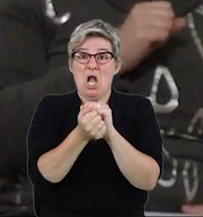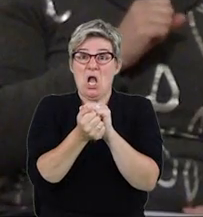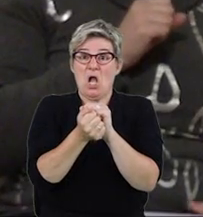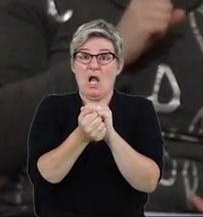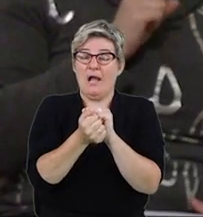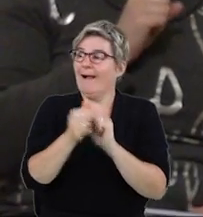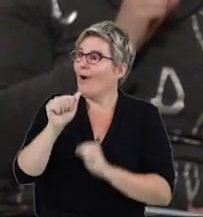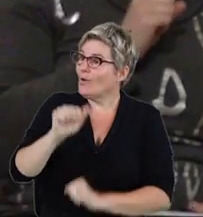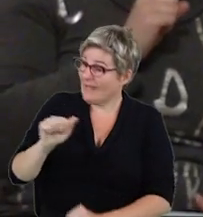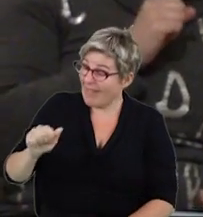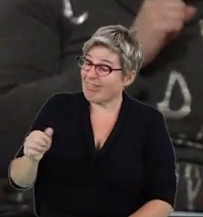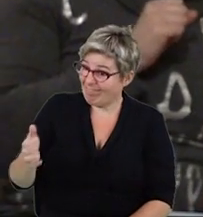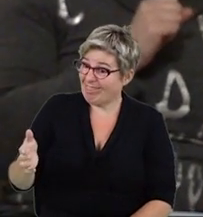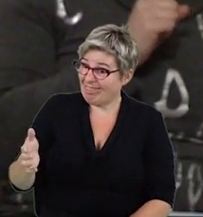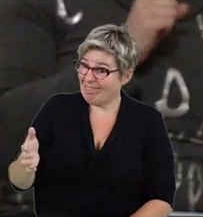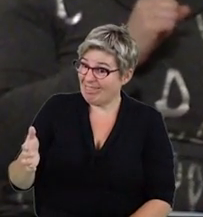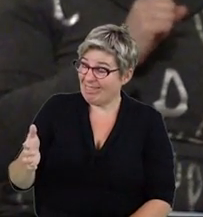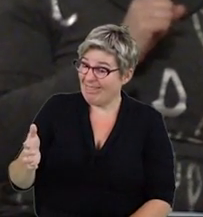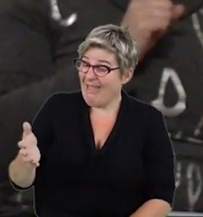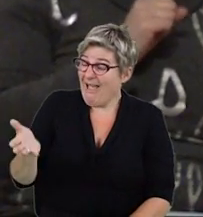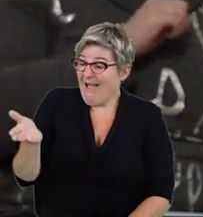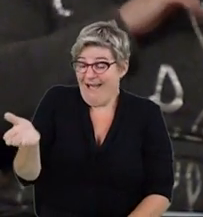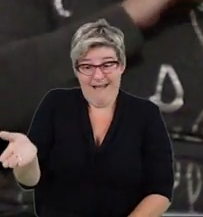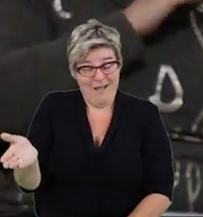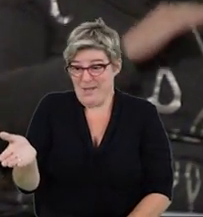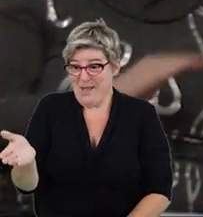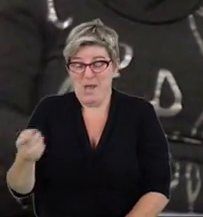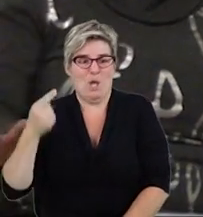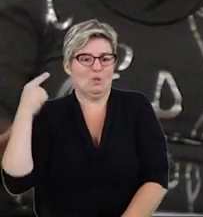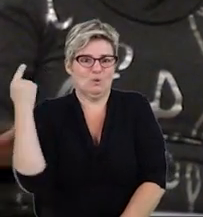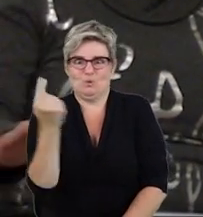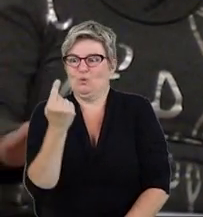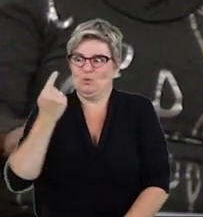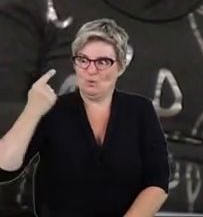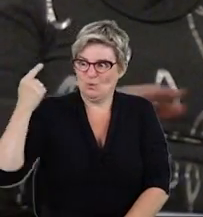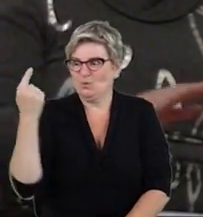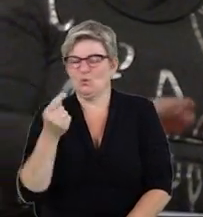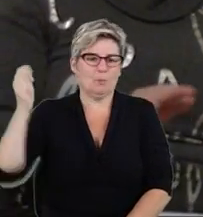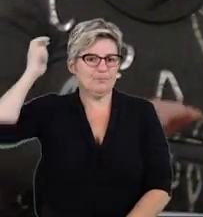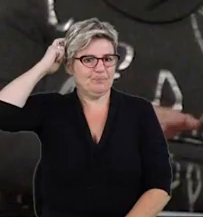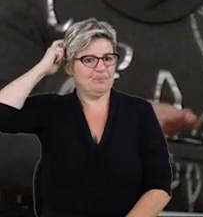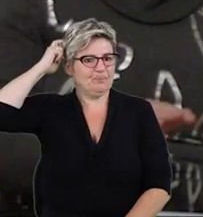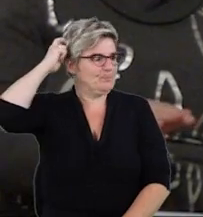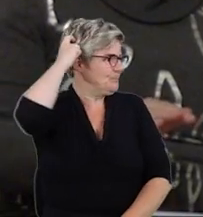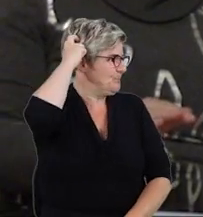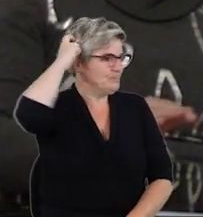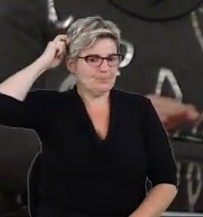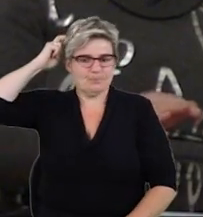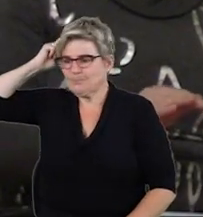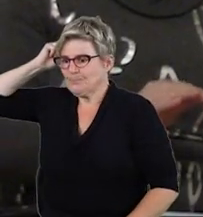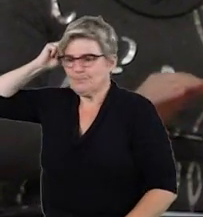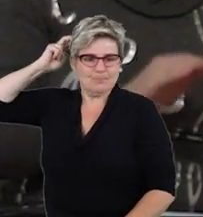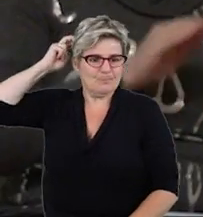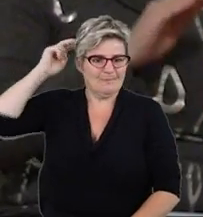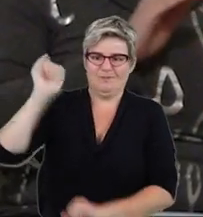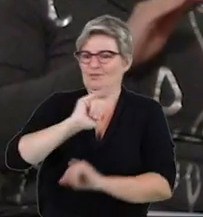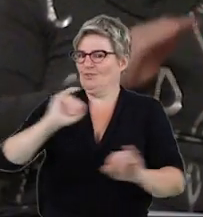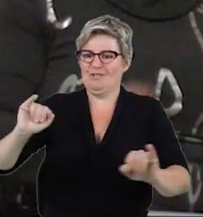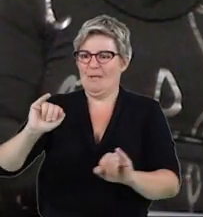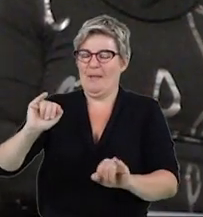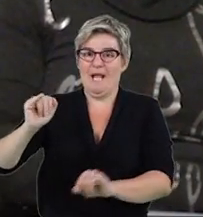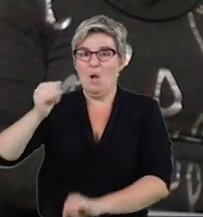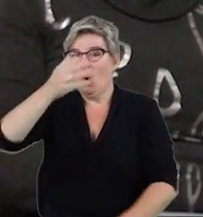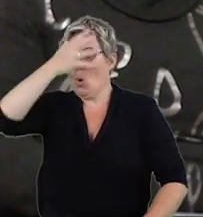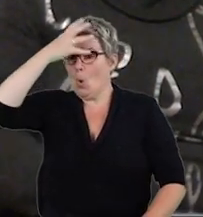Audrey-Anne, pourquoi? Audrey-Anne portait toujours son appareil. Elle